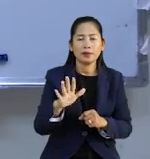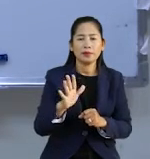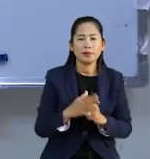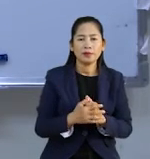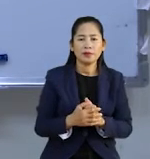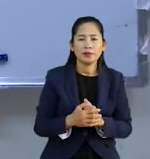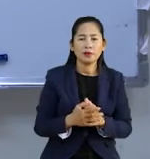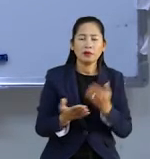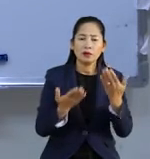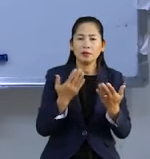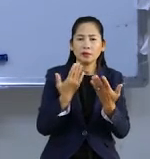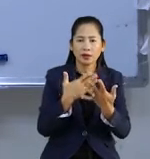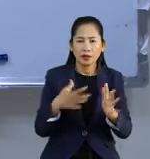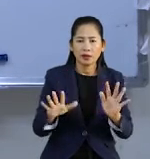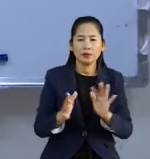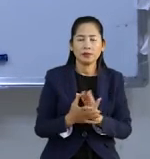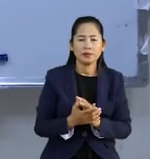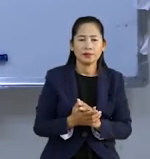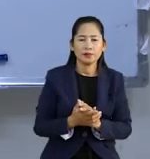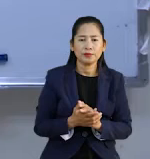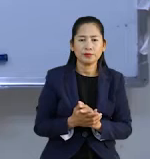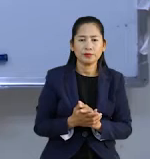หรือก็รวยรอดหาย